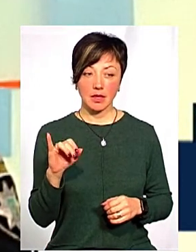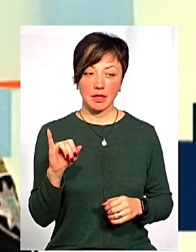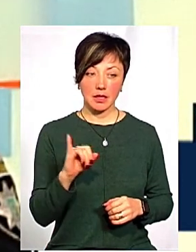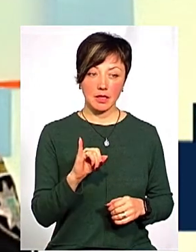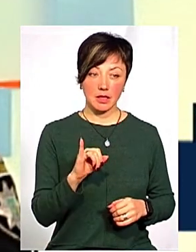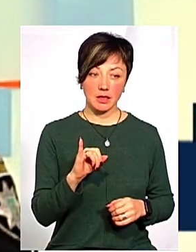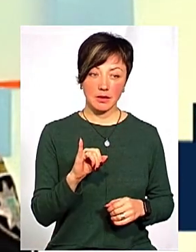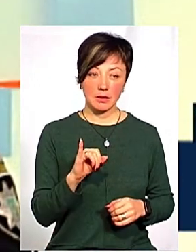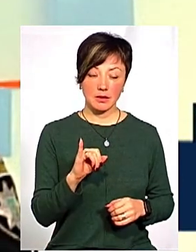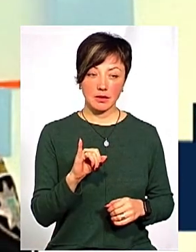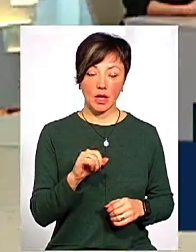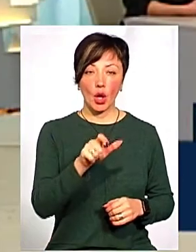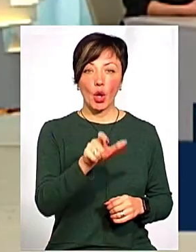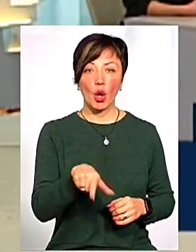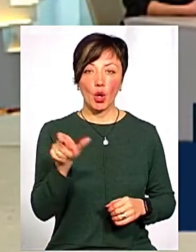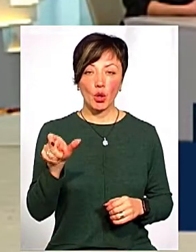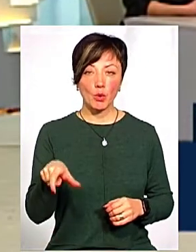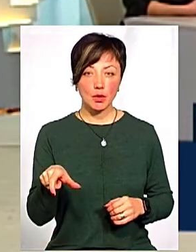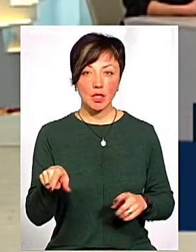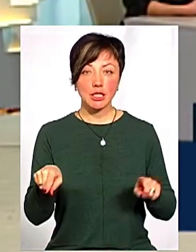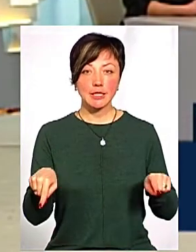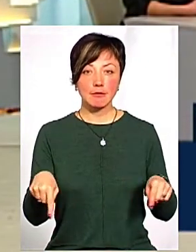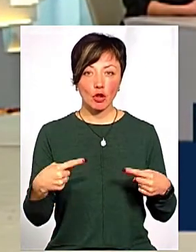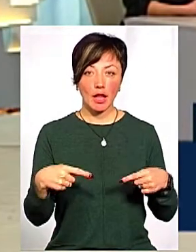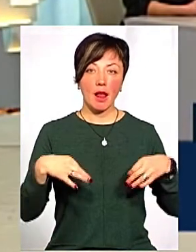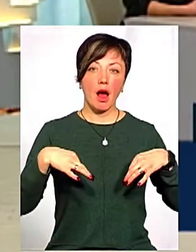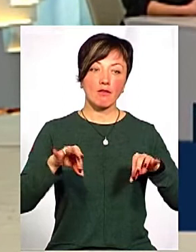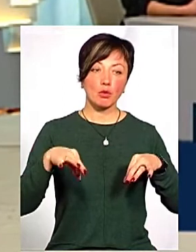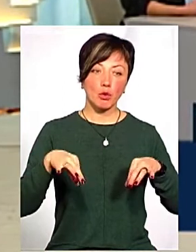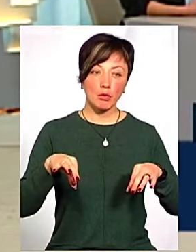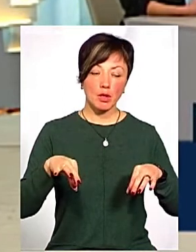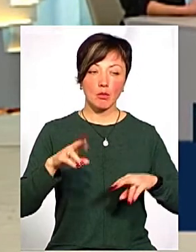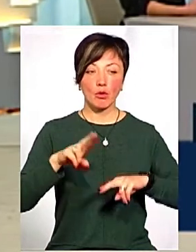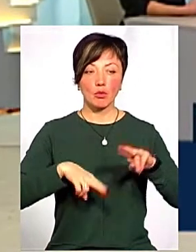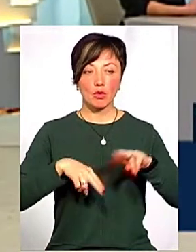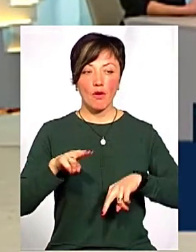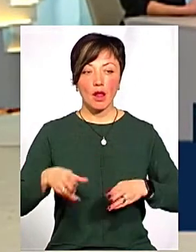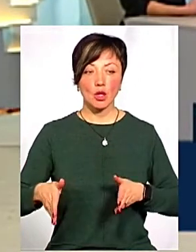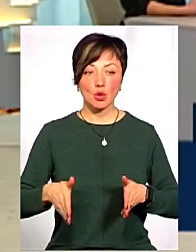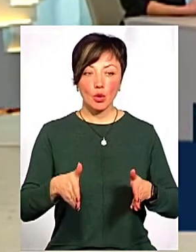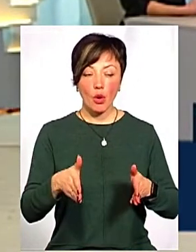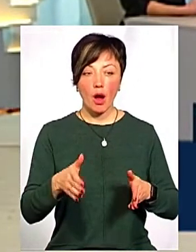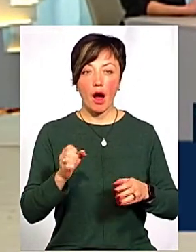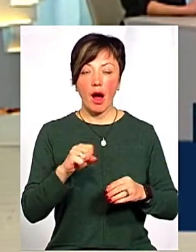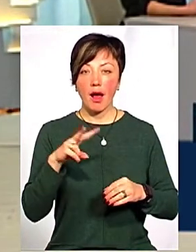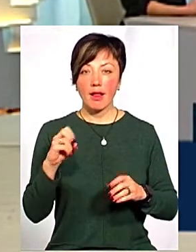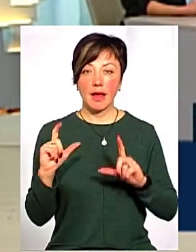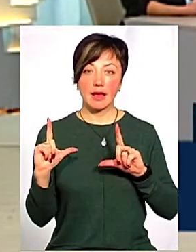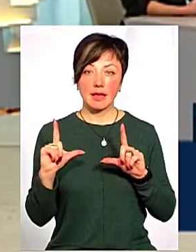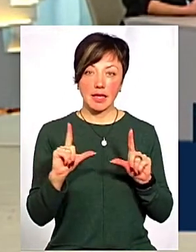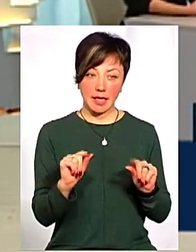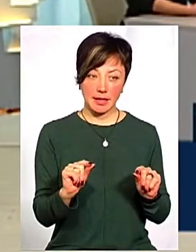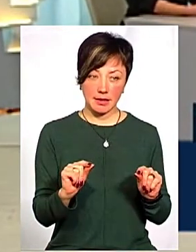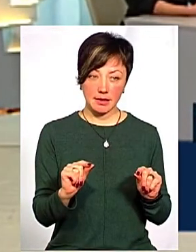і люди створили машини, автомобілі, побудували дороги, але їхати ми,